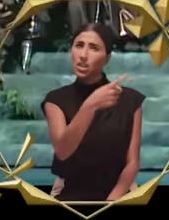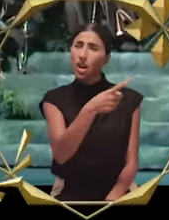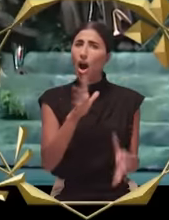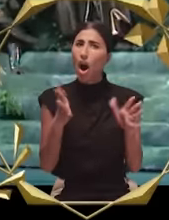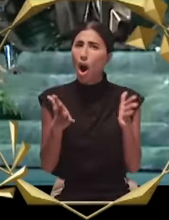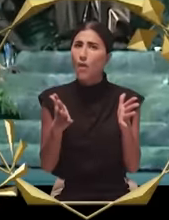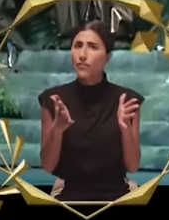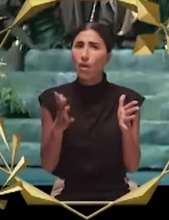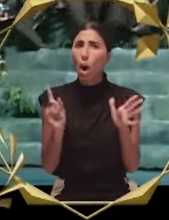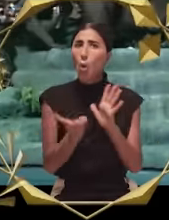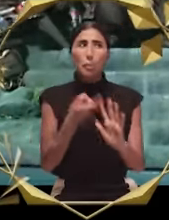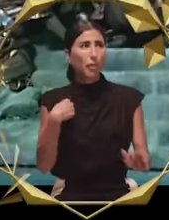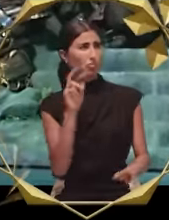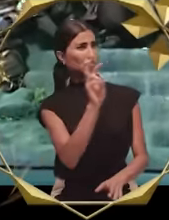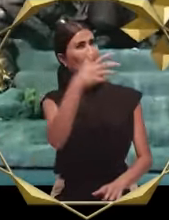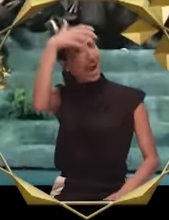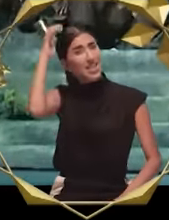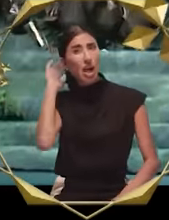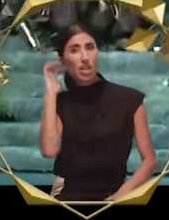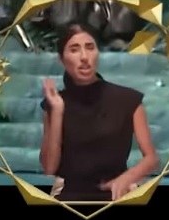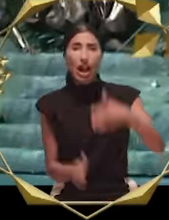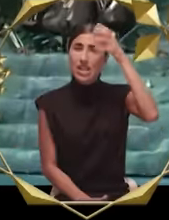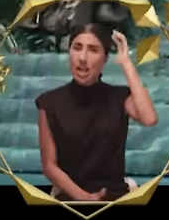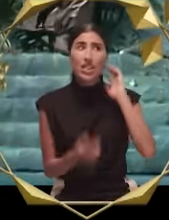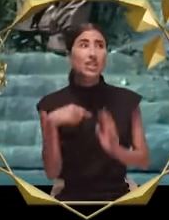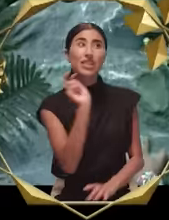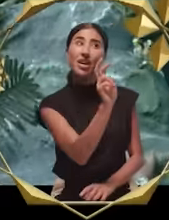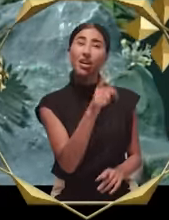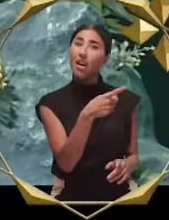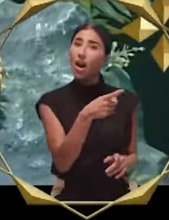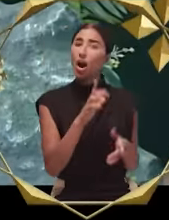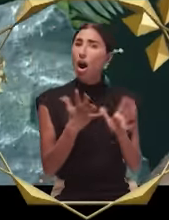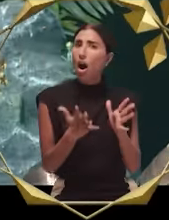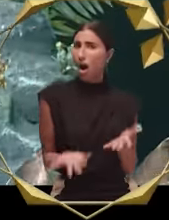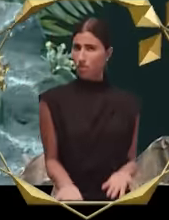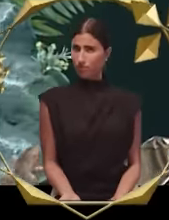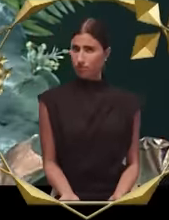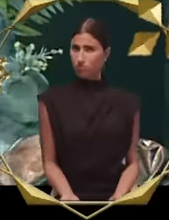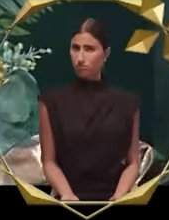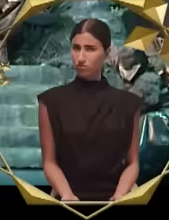ما هذا